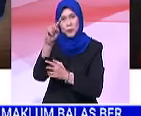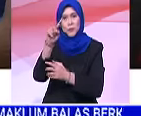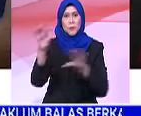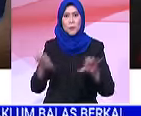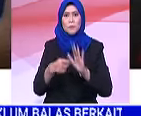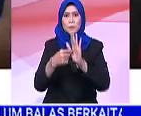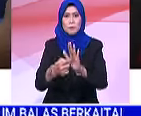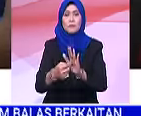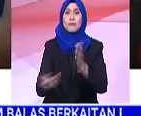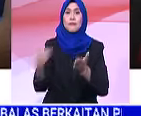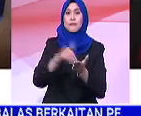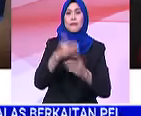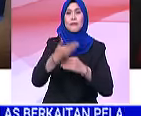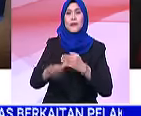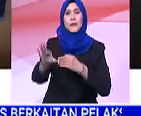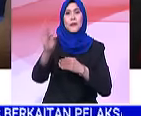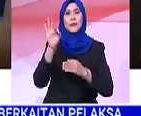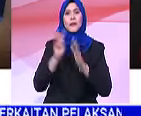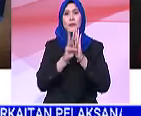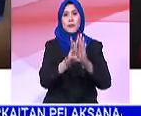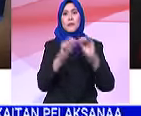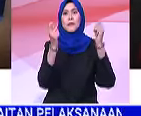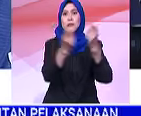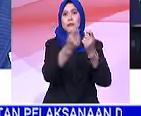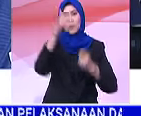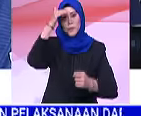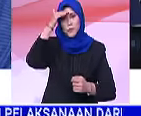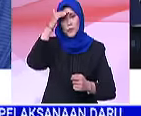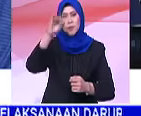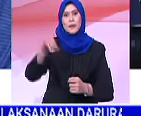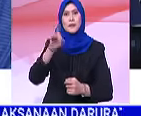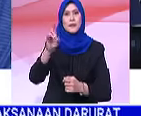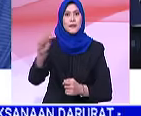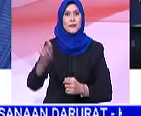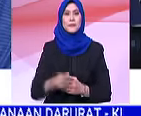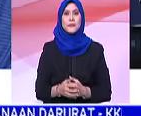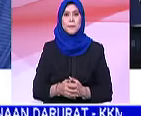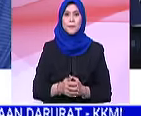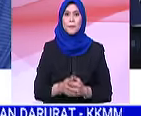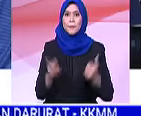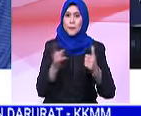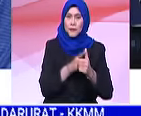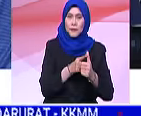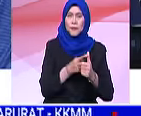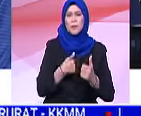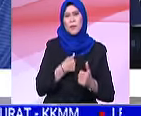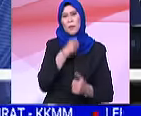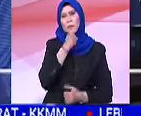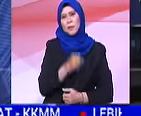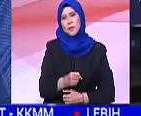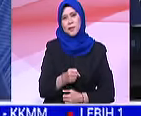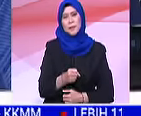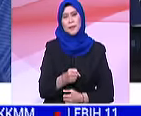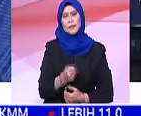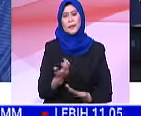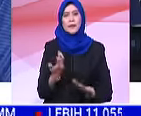membuat penampilan semula selepas dipilih mewakili pasukan Johor Darul Takzim JDT. Pertama, bila kita dah berumur sikit ni,